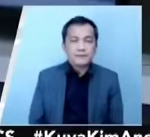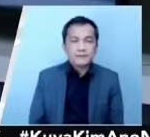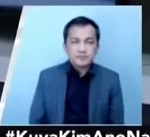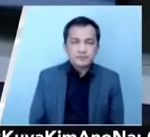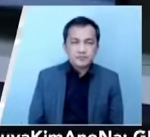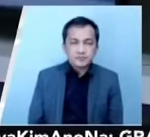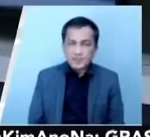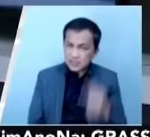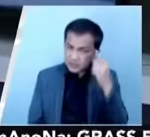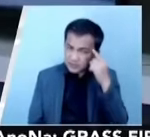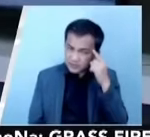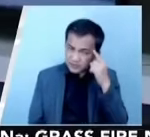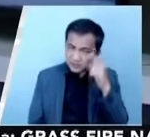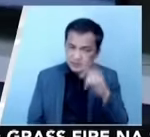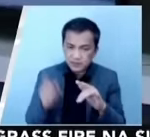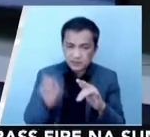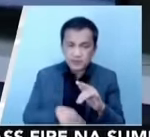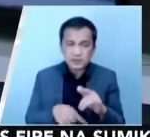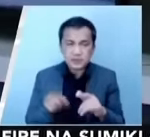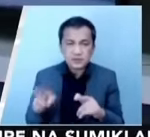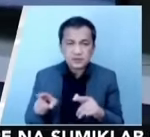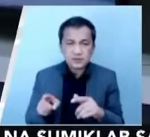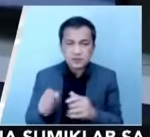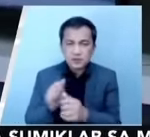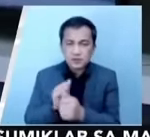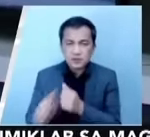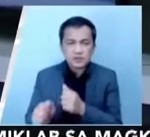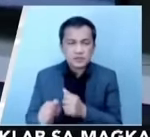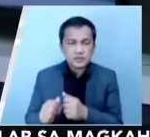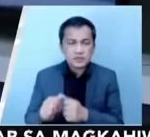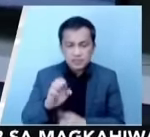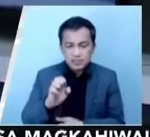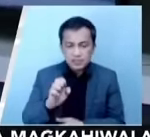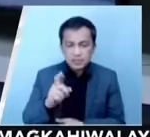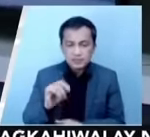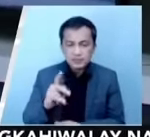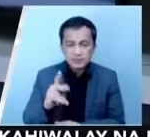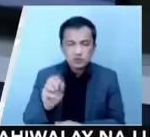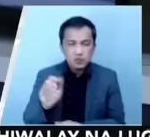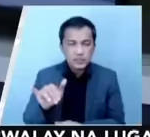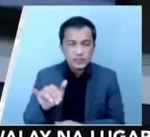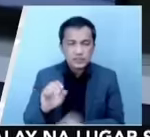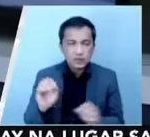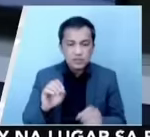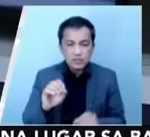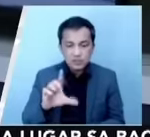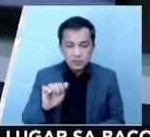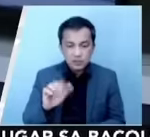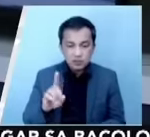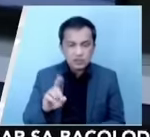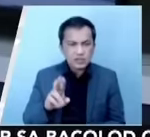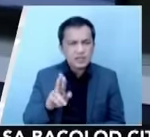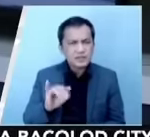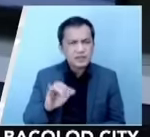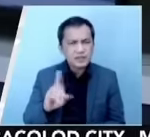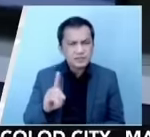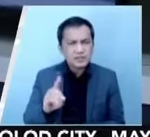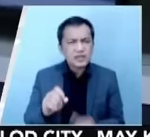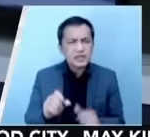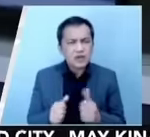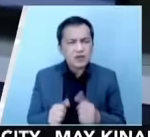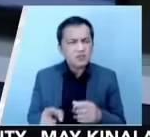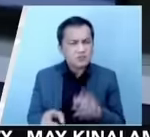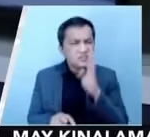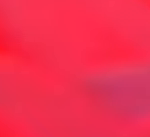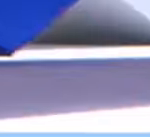Pinag-iisipang patawan ng parusa ang mga dumaraan sa mga expressway na walang load ang RFID. Pero paano kung defektibo lang ito?